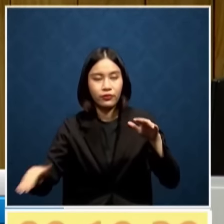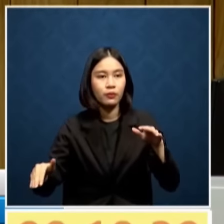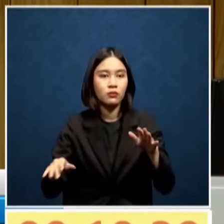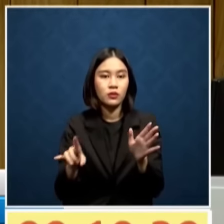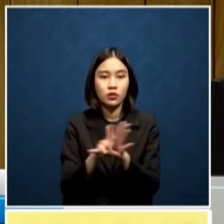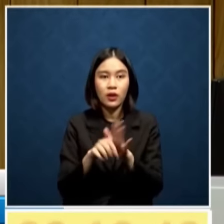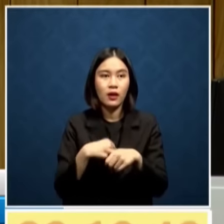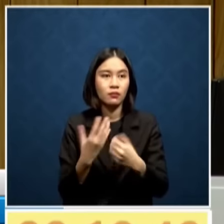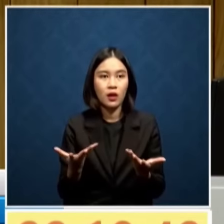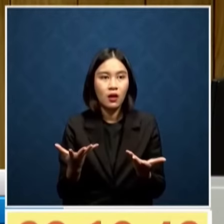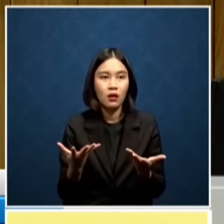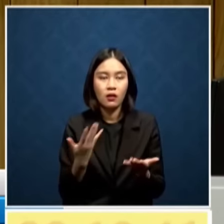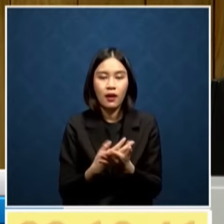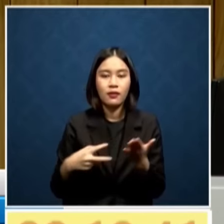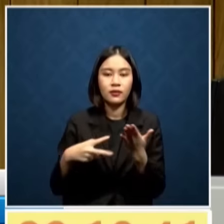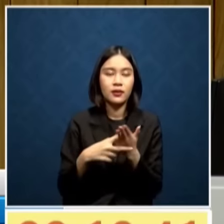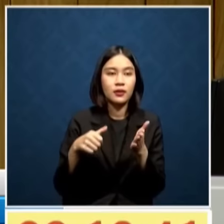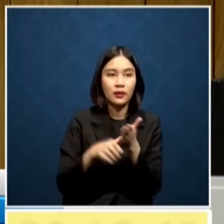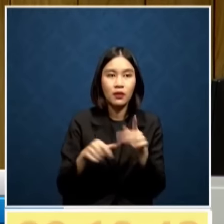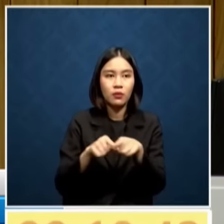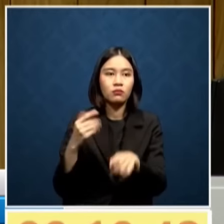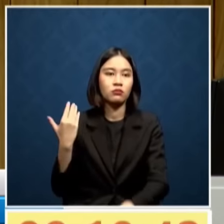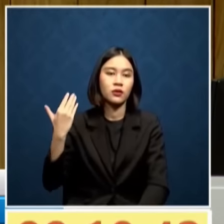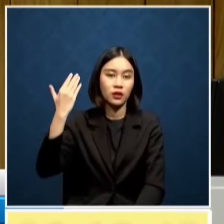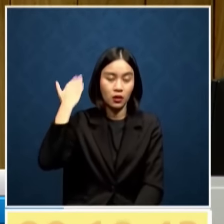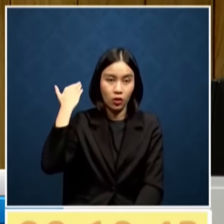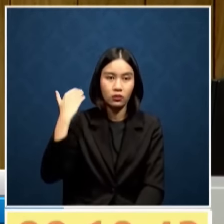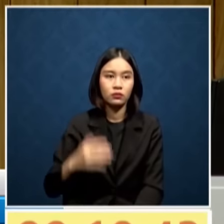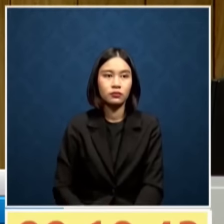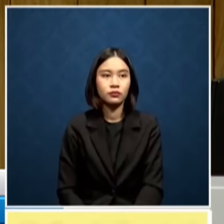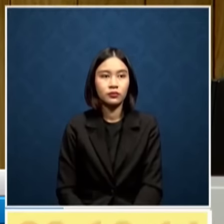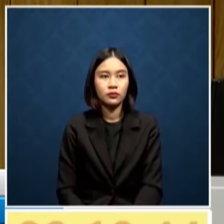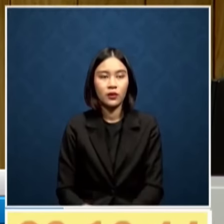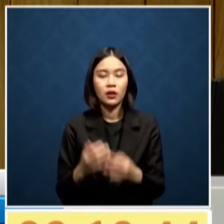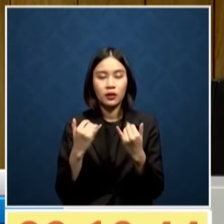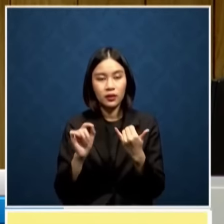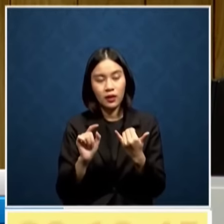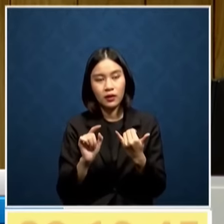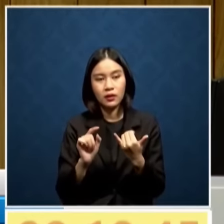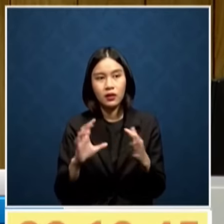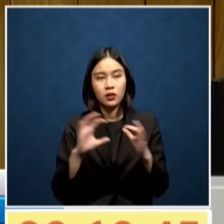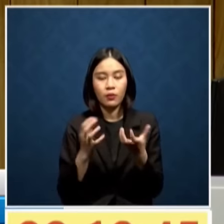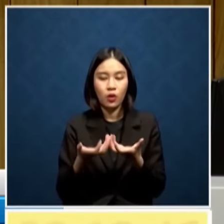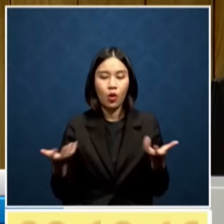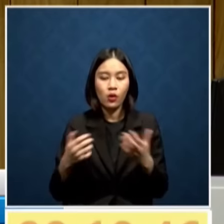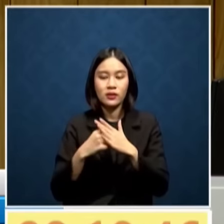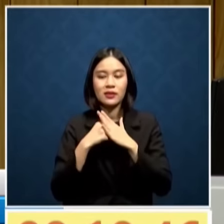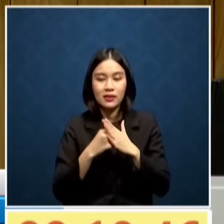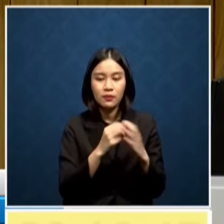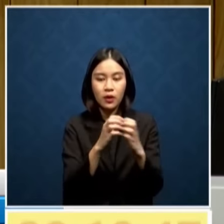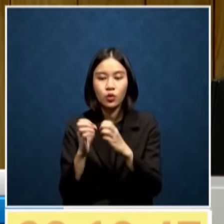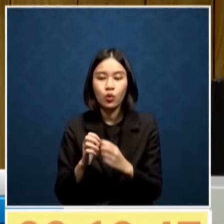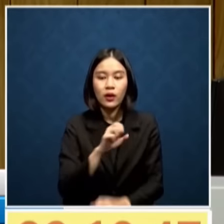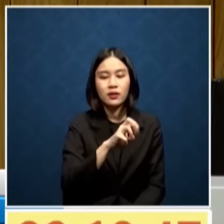สุดท้ายมันก็จะไม่ต้องไปตัดหนี้เหมือนในอดีตที่ผ่านมาอันนี้เพราะฉะนั้นไอ้เรื่องสินค้าจีนมาแทรกแซง